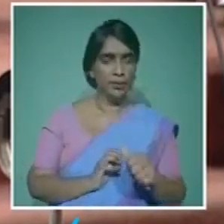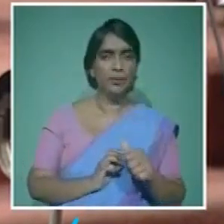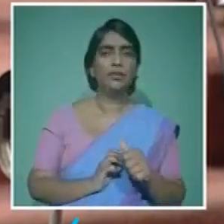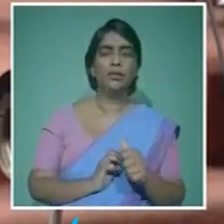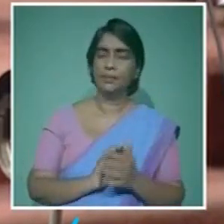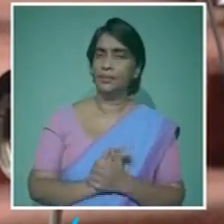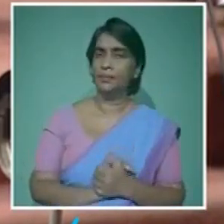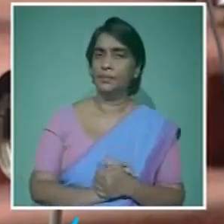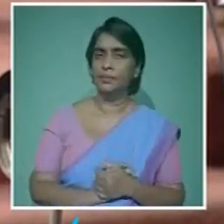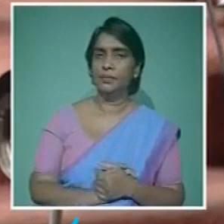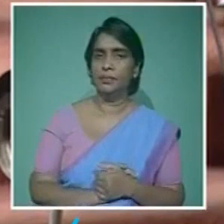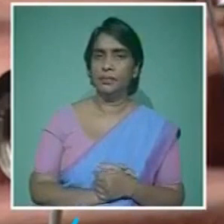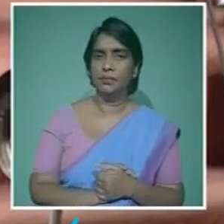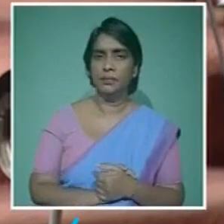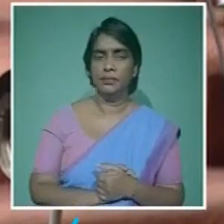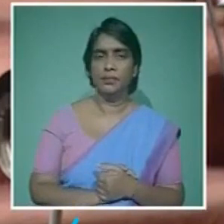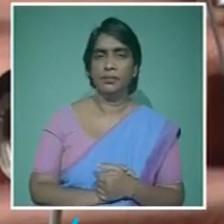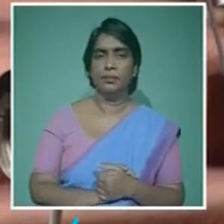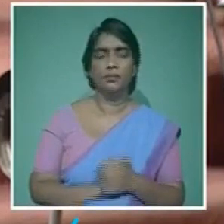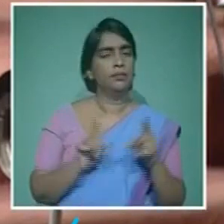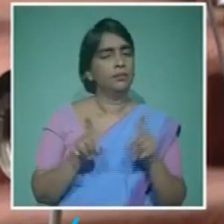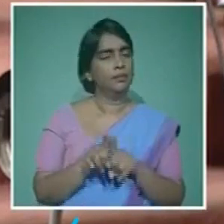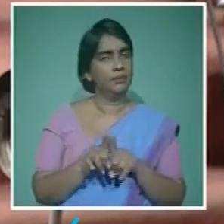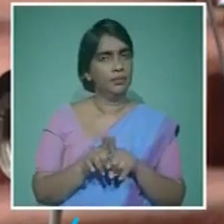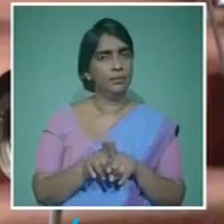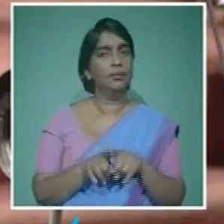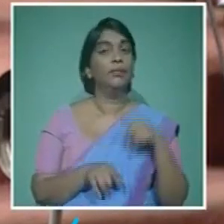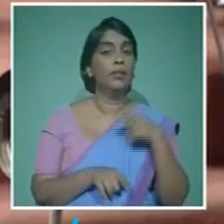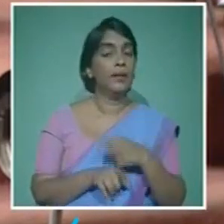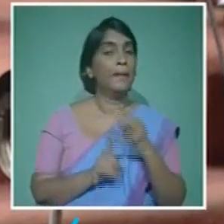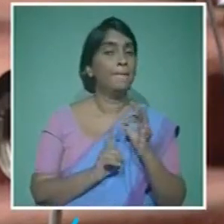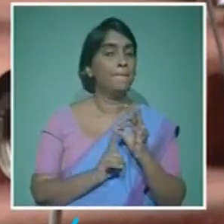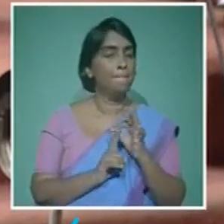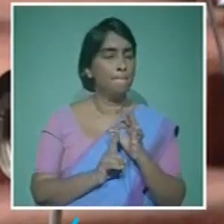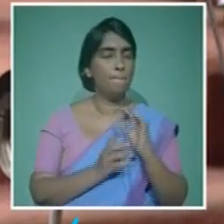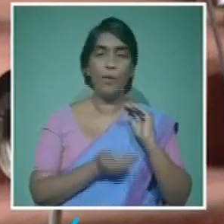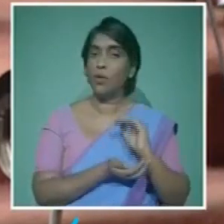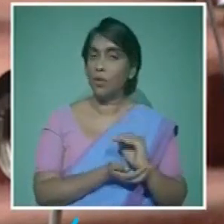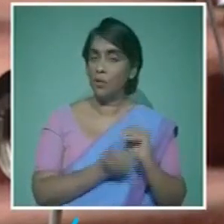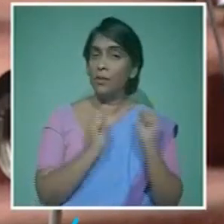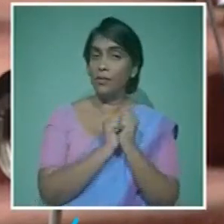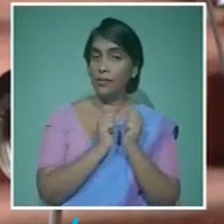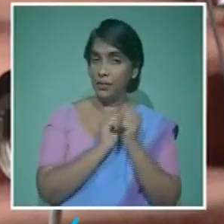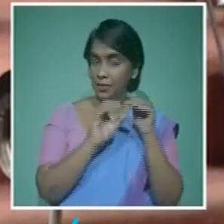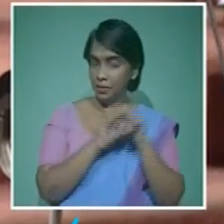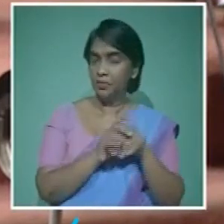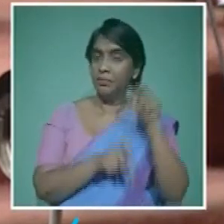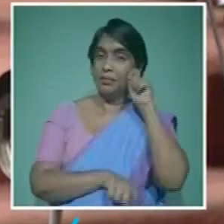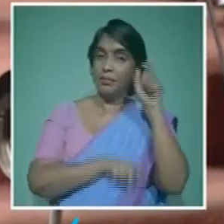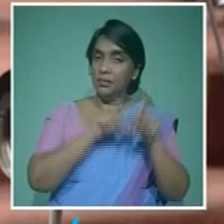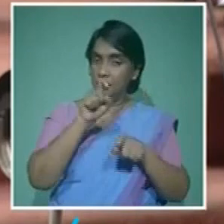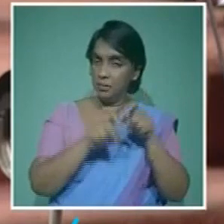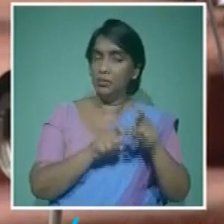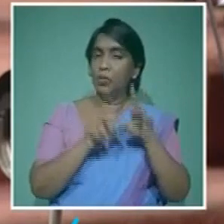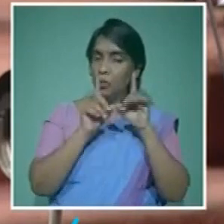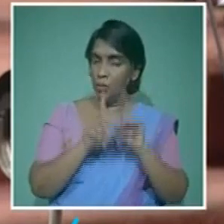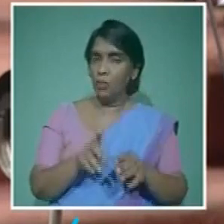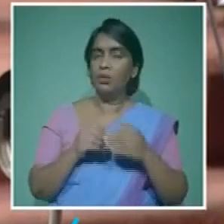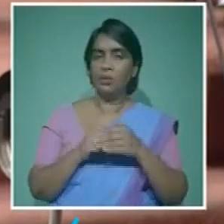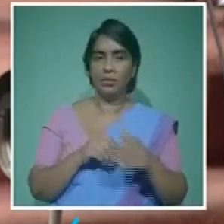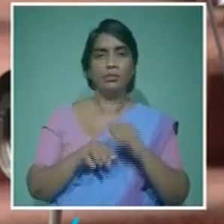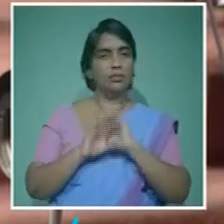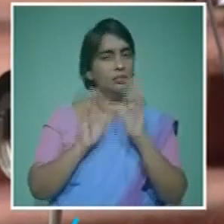அவர்கள், அதே போல இந்த தனியார் நிறுவனங்களில் வேலை செய்யக்கூடியவர்கள், இப்படியானவர்கள் தான் இலங்கையிலே ஒரு நடுத்தர